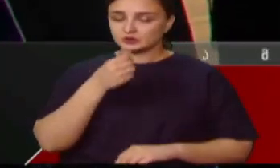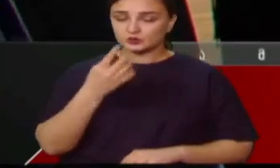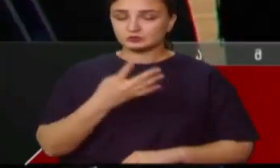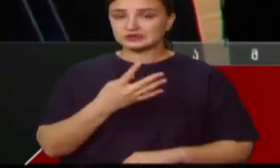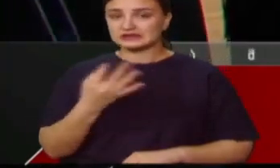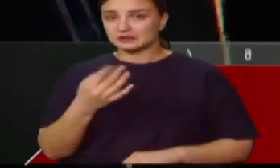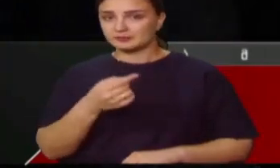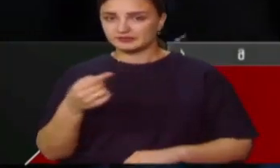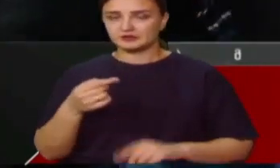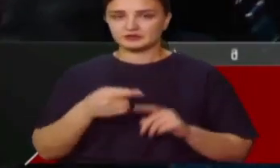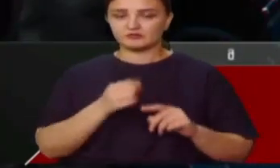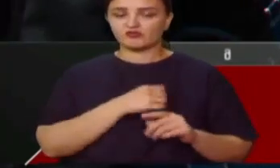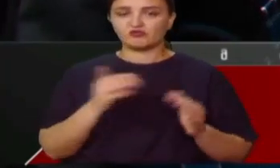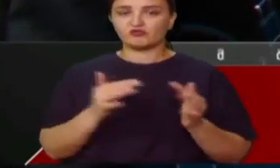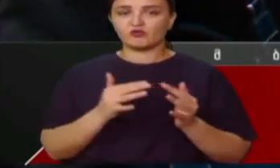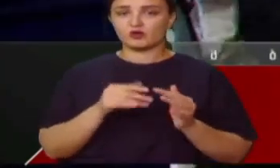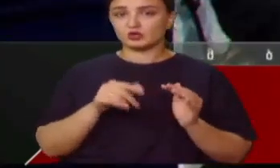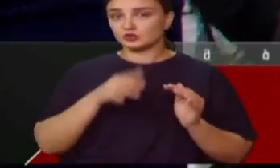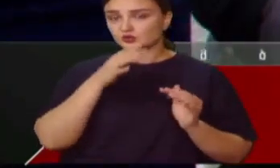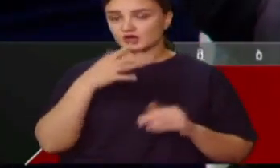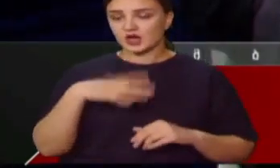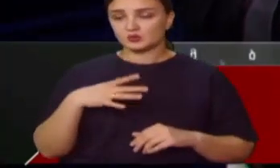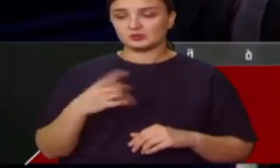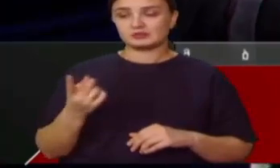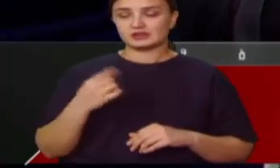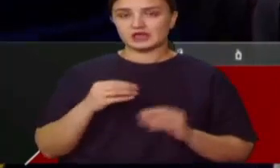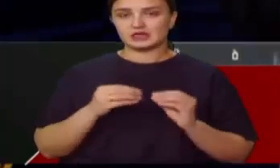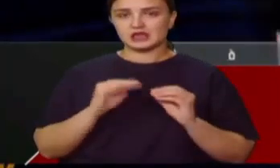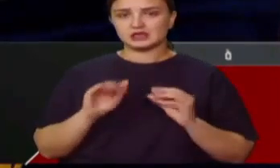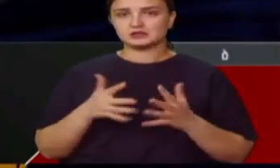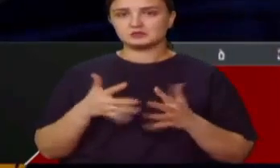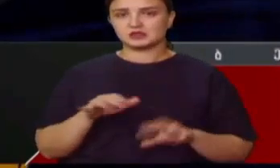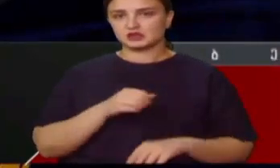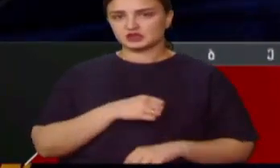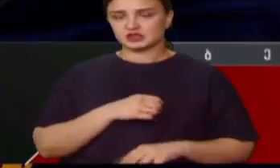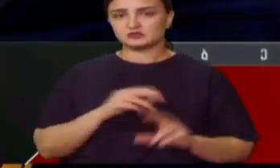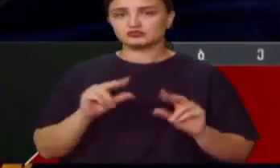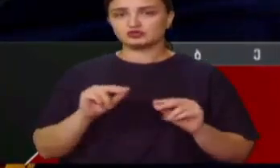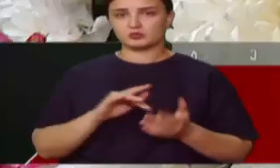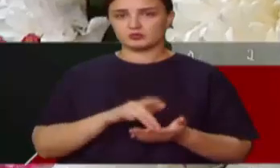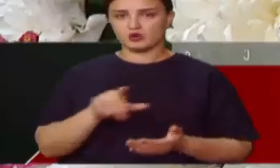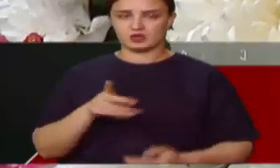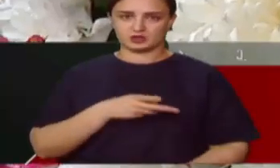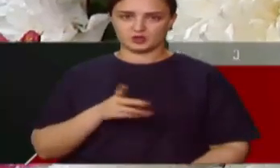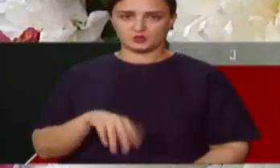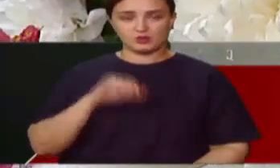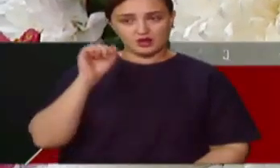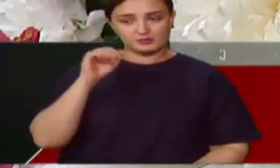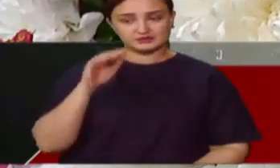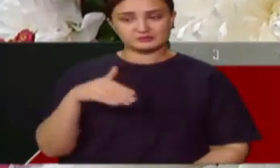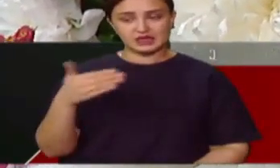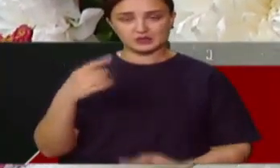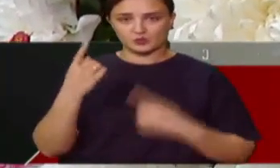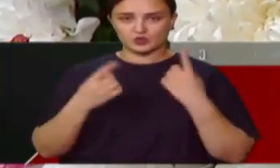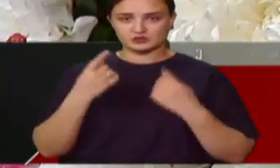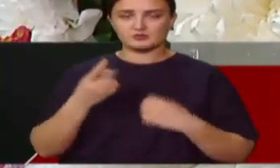1992-93 წლებში მიმდინარე სამხედრო დაპირისპირებისას ქართული მხრიდან 10,000-ზე მეტი ჯარისკაცი და მშვიდობიანი მოქალაქე დაიღუპა. აფხაზური მხარის